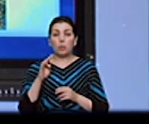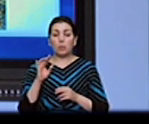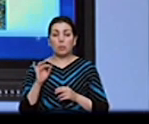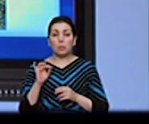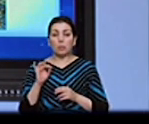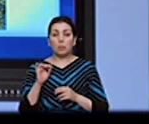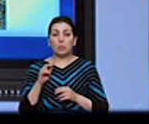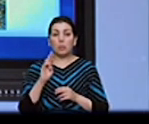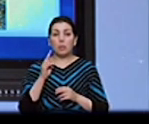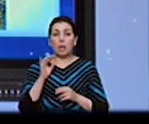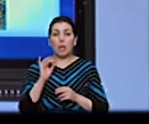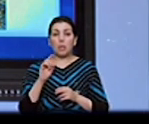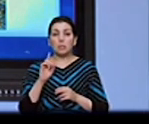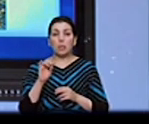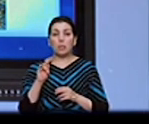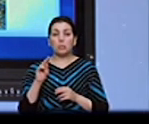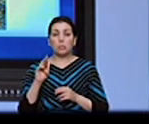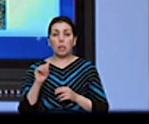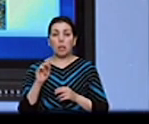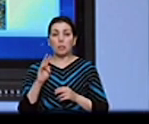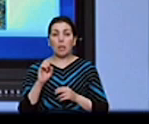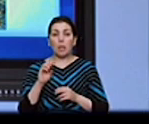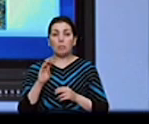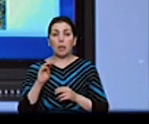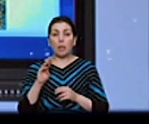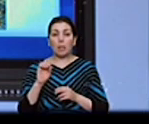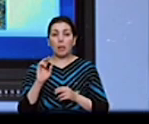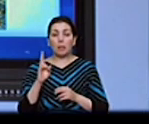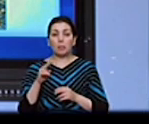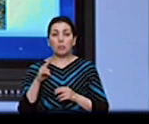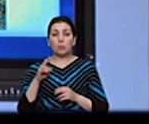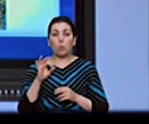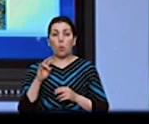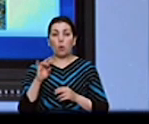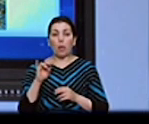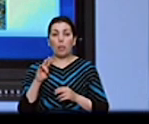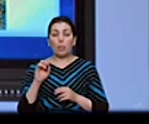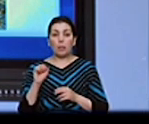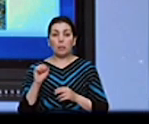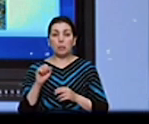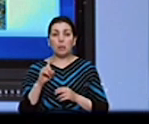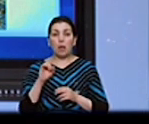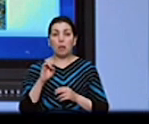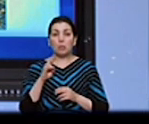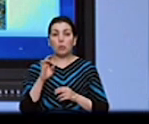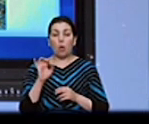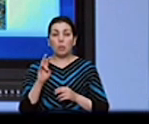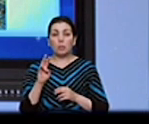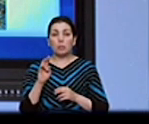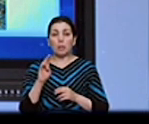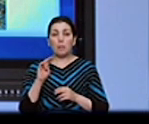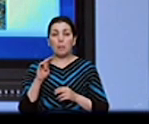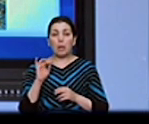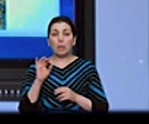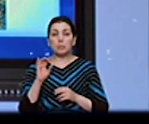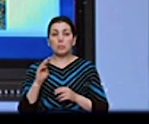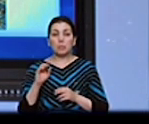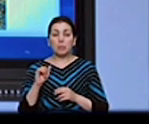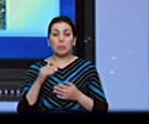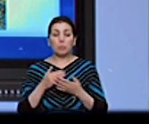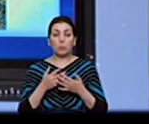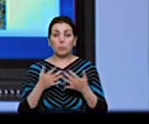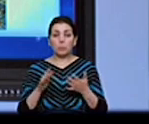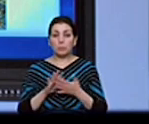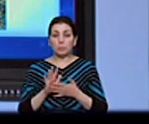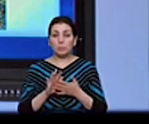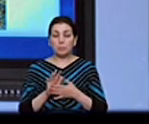yulg'un, qizilcha, namatak, dolana, bodom, xandon pista kabi o'simliklar o'sar